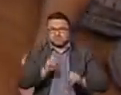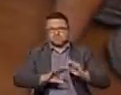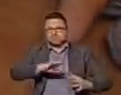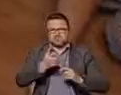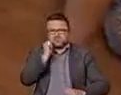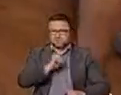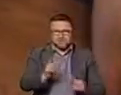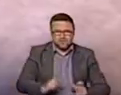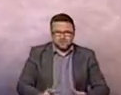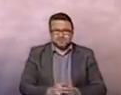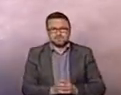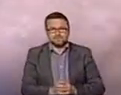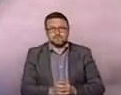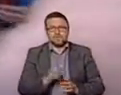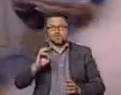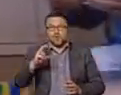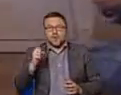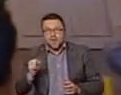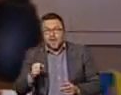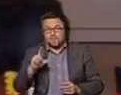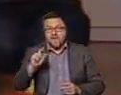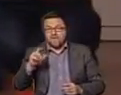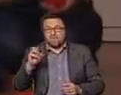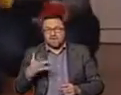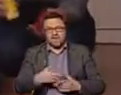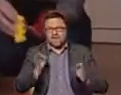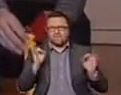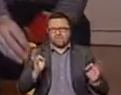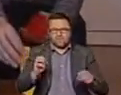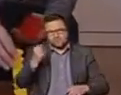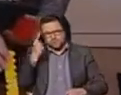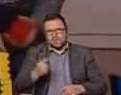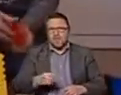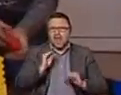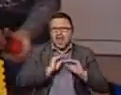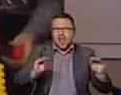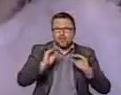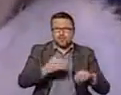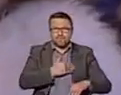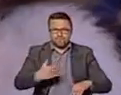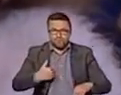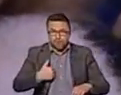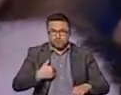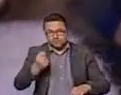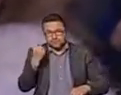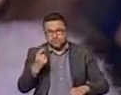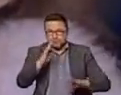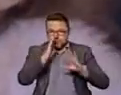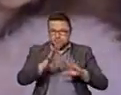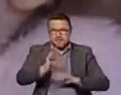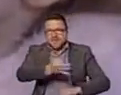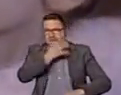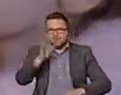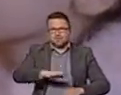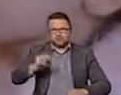upadają. Nauczyciele Jacek Suliga i Dominik Pawlak, nieformalni ambasadorzy tej metody edukacyjnej w Polsce, chcieli pokazać, że